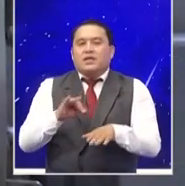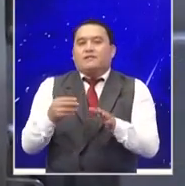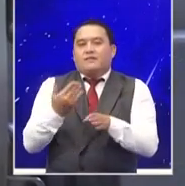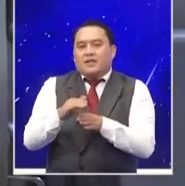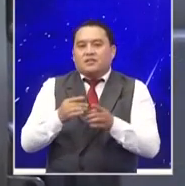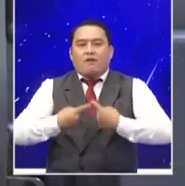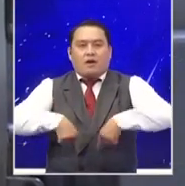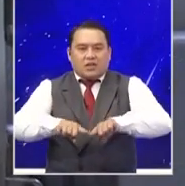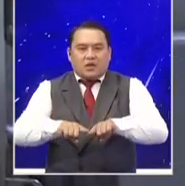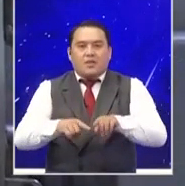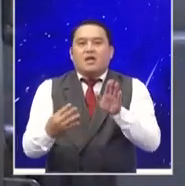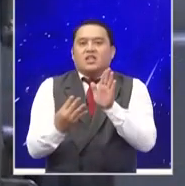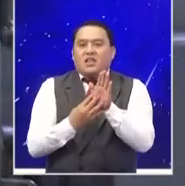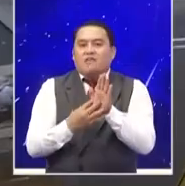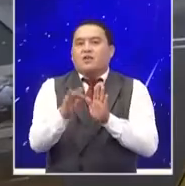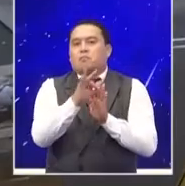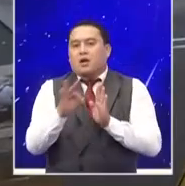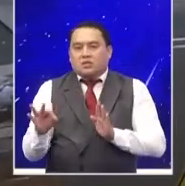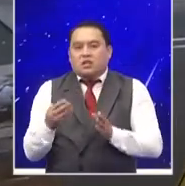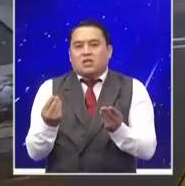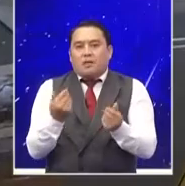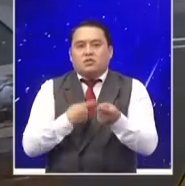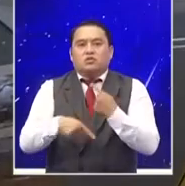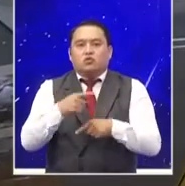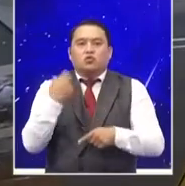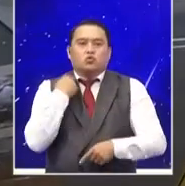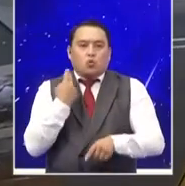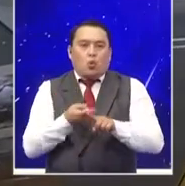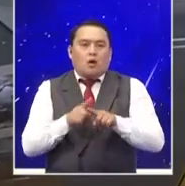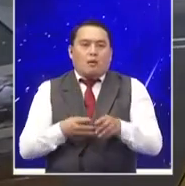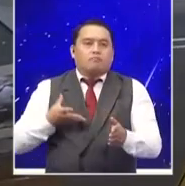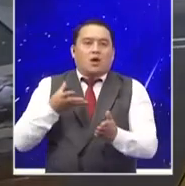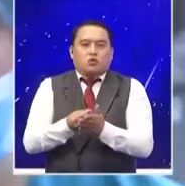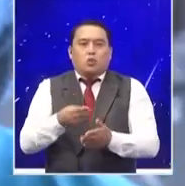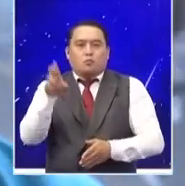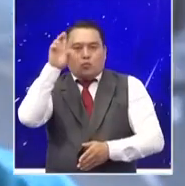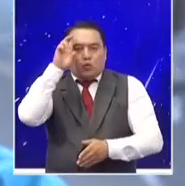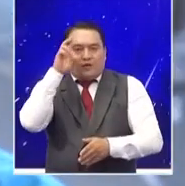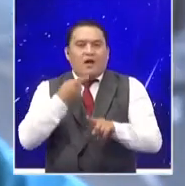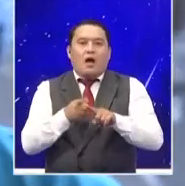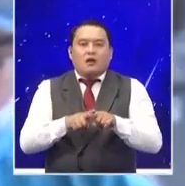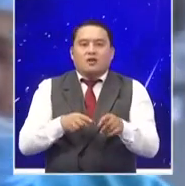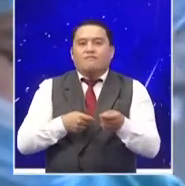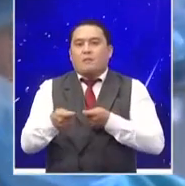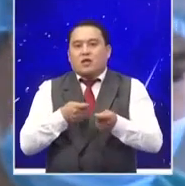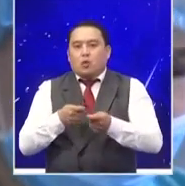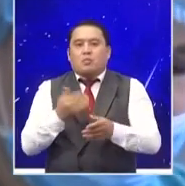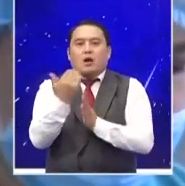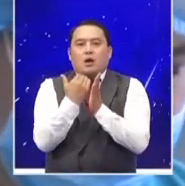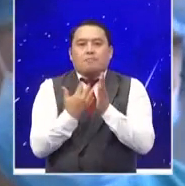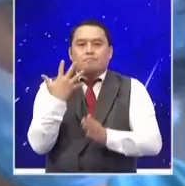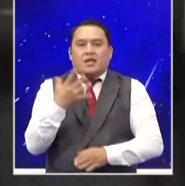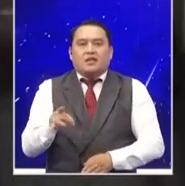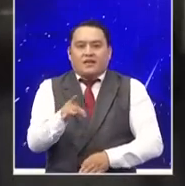микрофинансовыми организациями. До 9% денежного займа за товаропроизводителя погасит бюджет. Лидируют в реализации программы